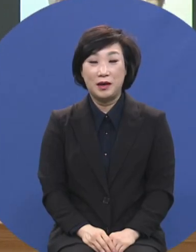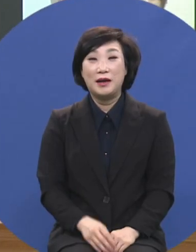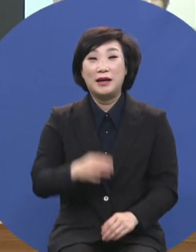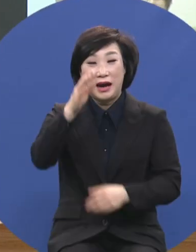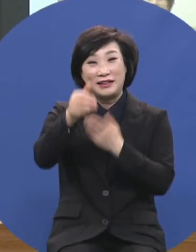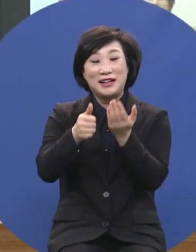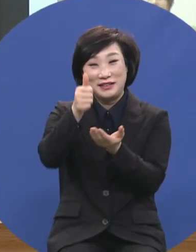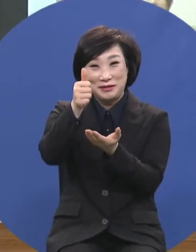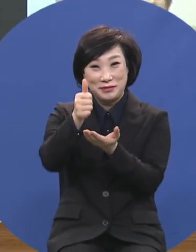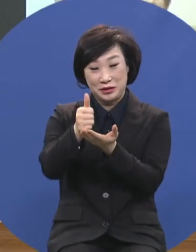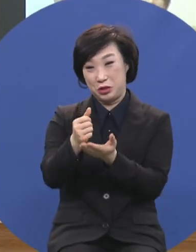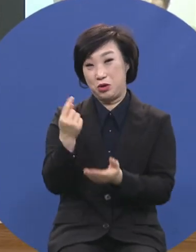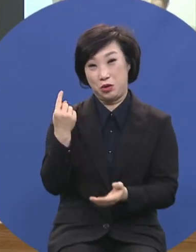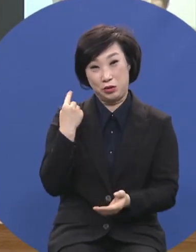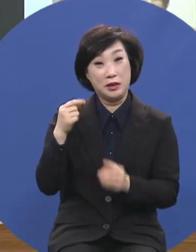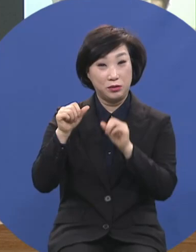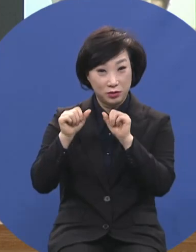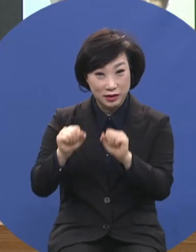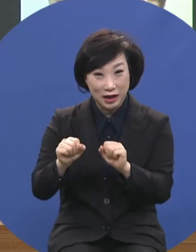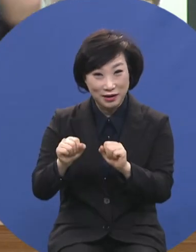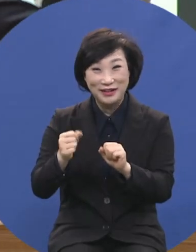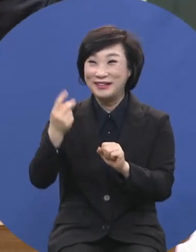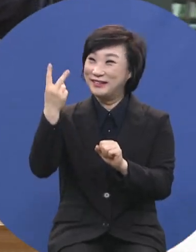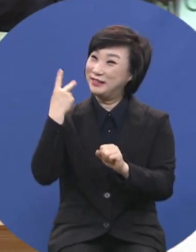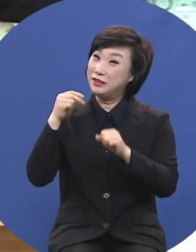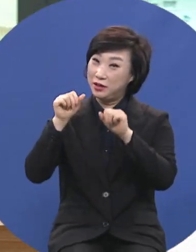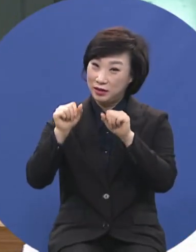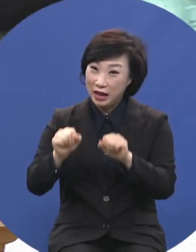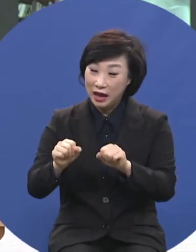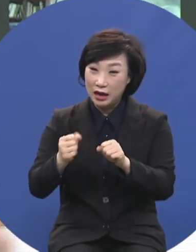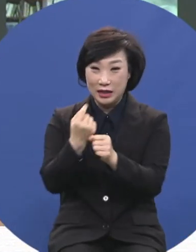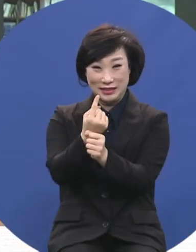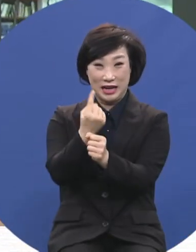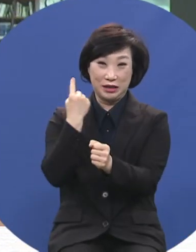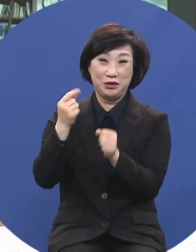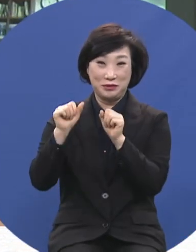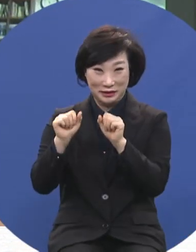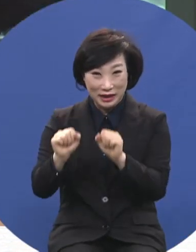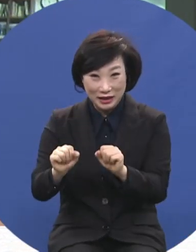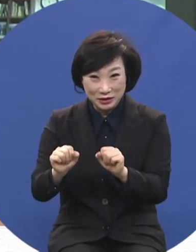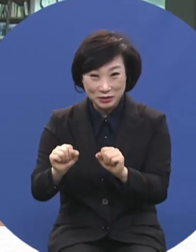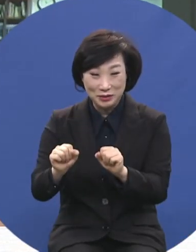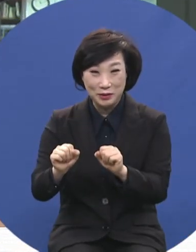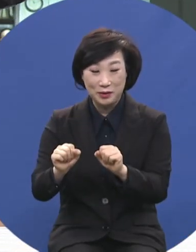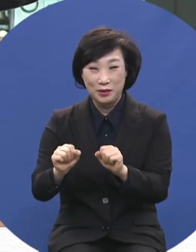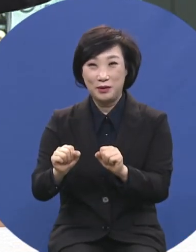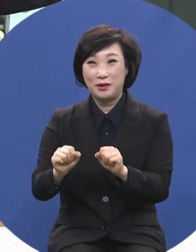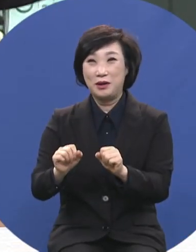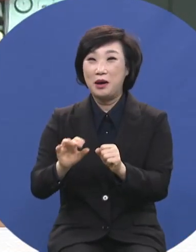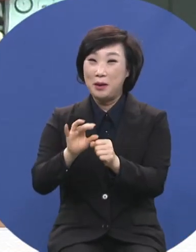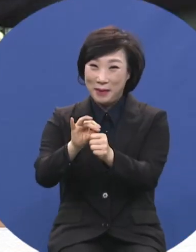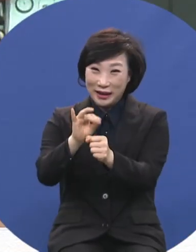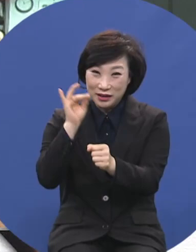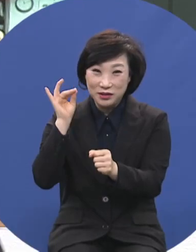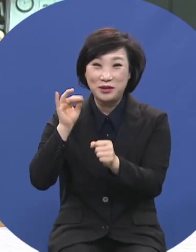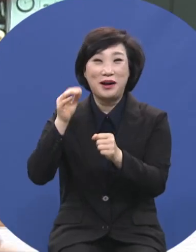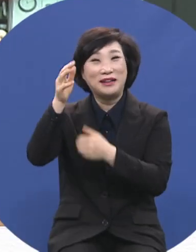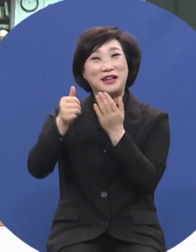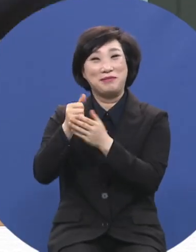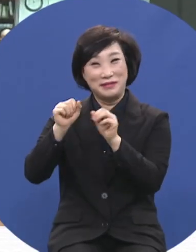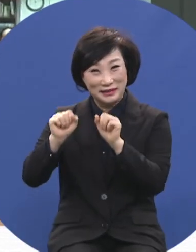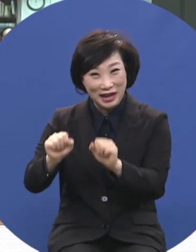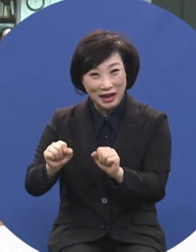어제도 사시고 그저께도 사시고 작년에도 사시고 100년 전에도